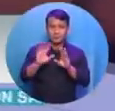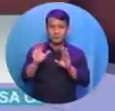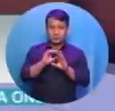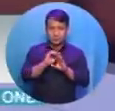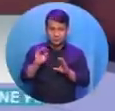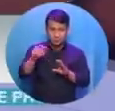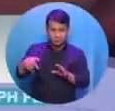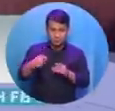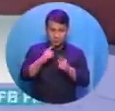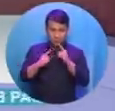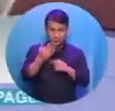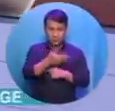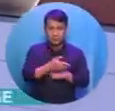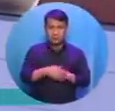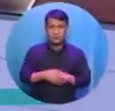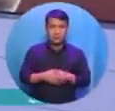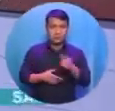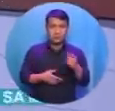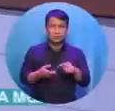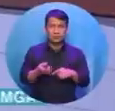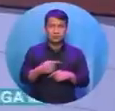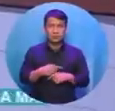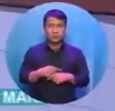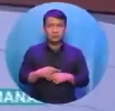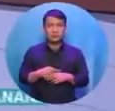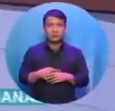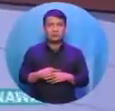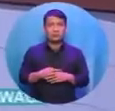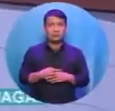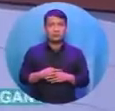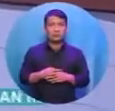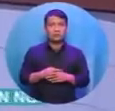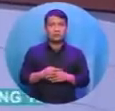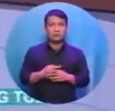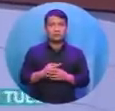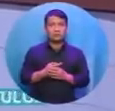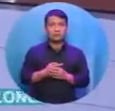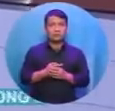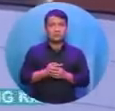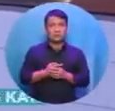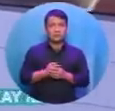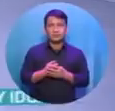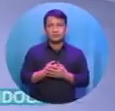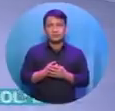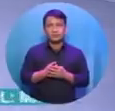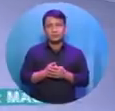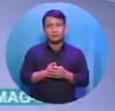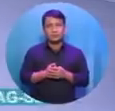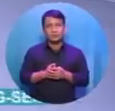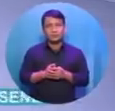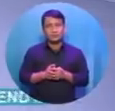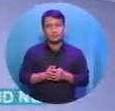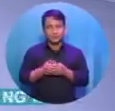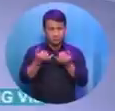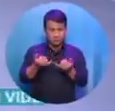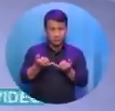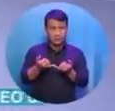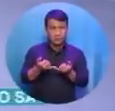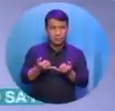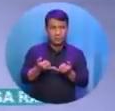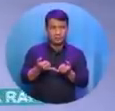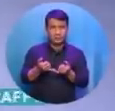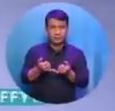sir. Kakausapin po kayo ng isa sa mga reporter namin, okay? Okay. Sige, ngayon. Now, punta